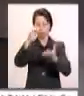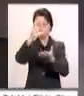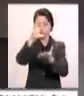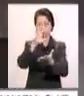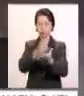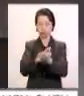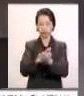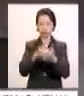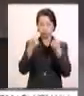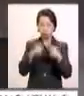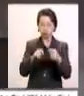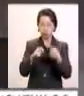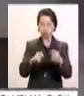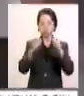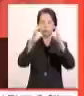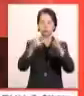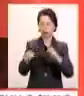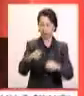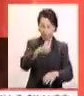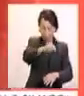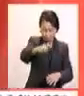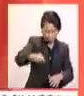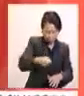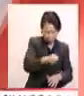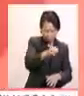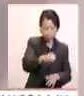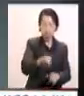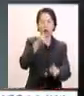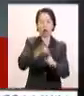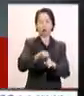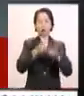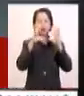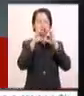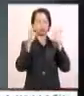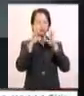dipercayai mencuba cara begini untuk mengarah kucing.